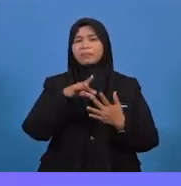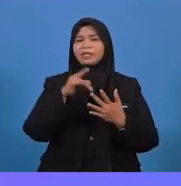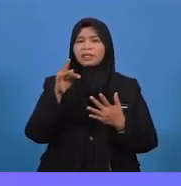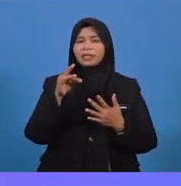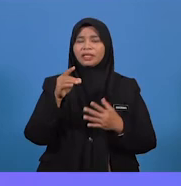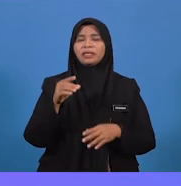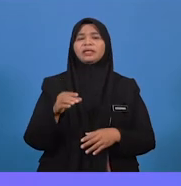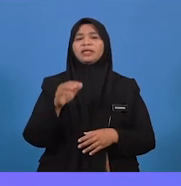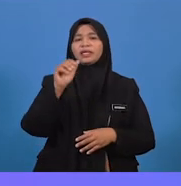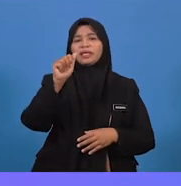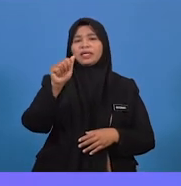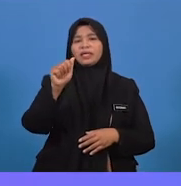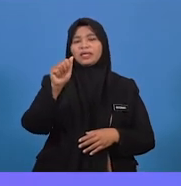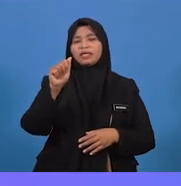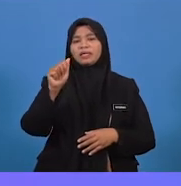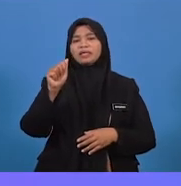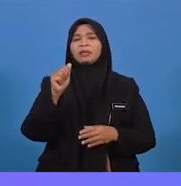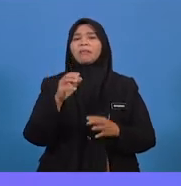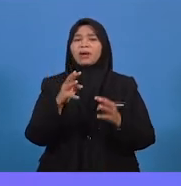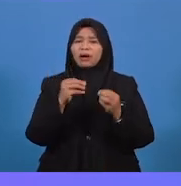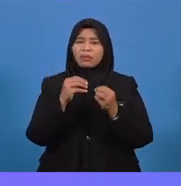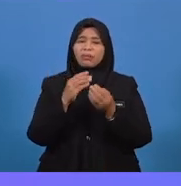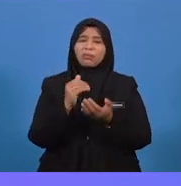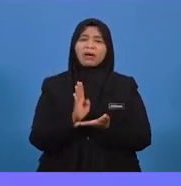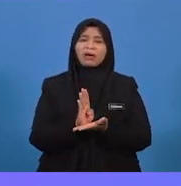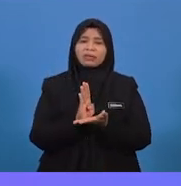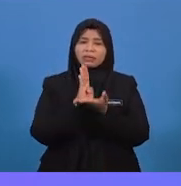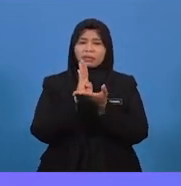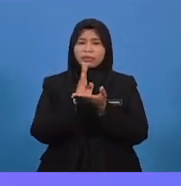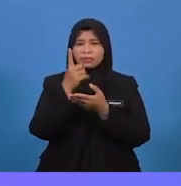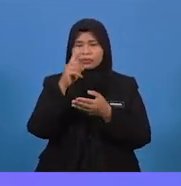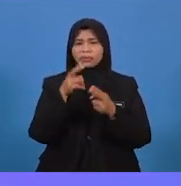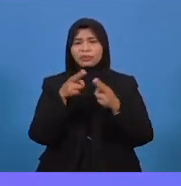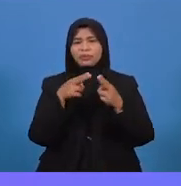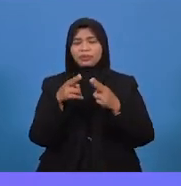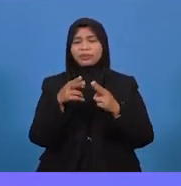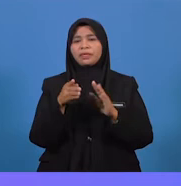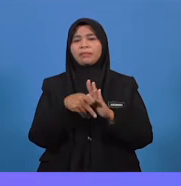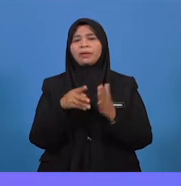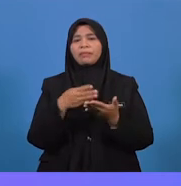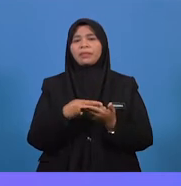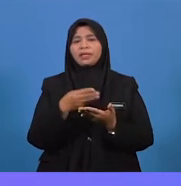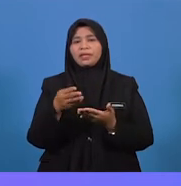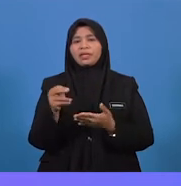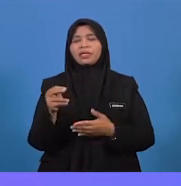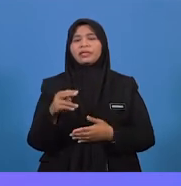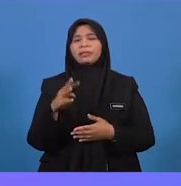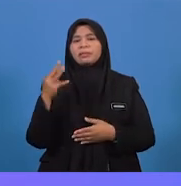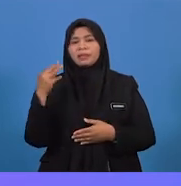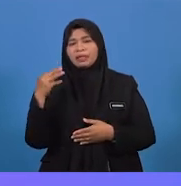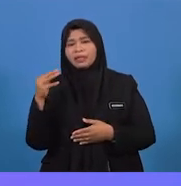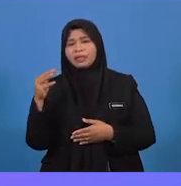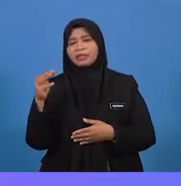mengambil langkah A, iaitu menawarkan pertolongan untuk menguruskan pembelian